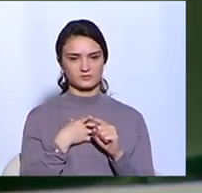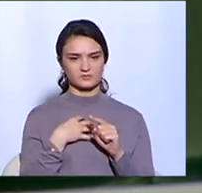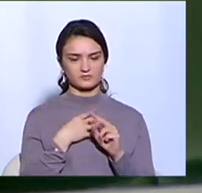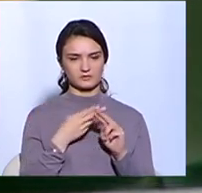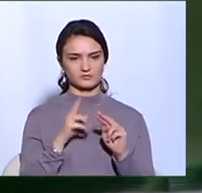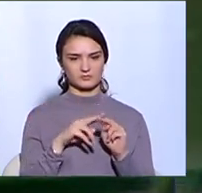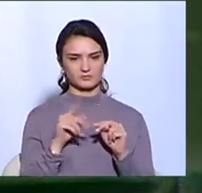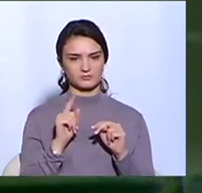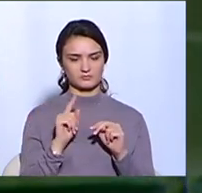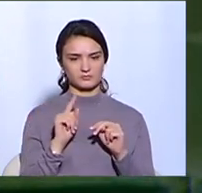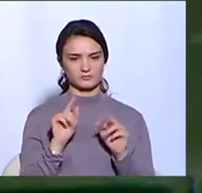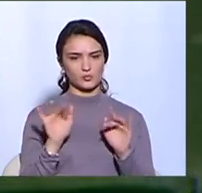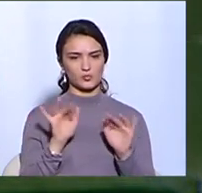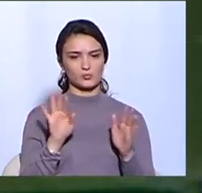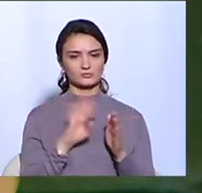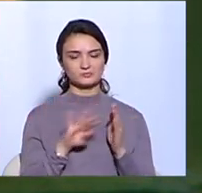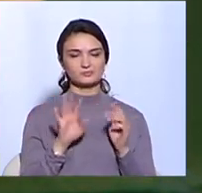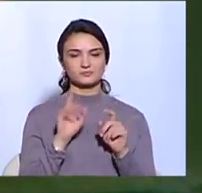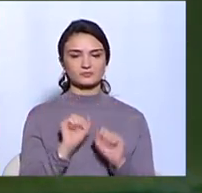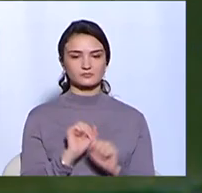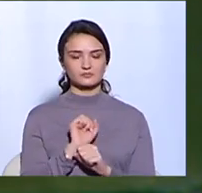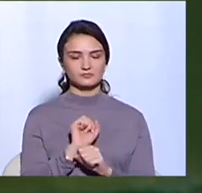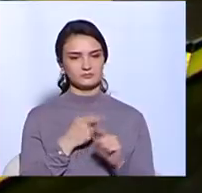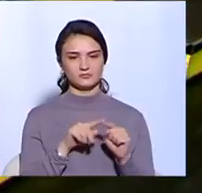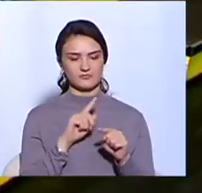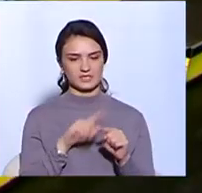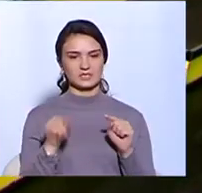რომ უმოძრაობა ყველაზე სწრაფად